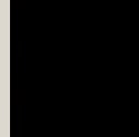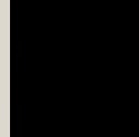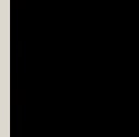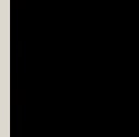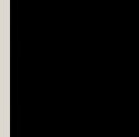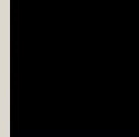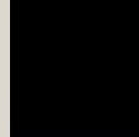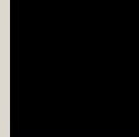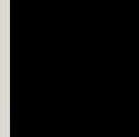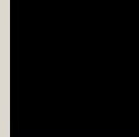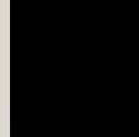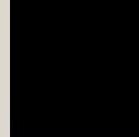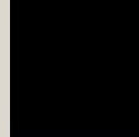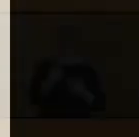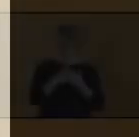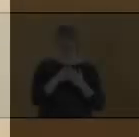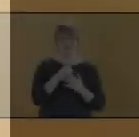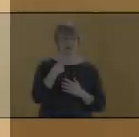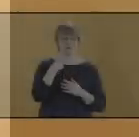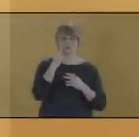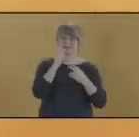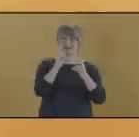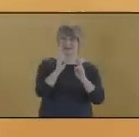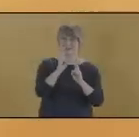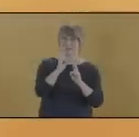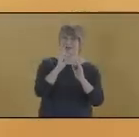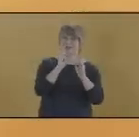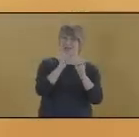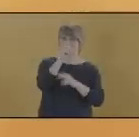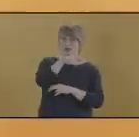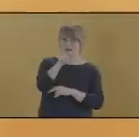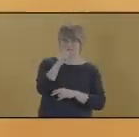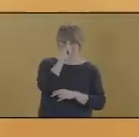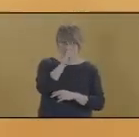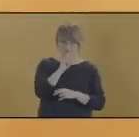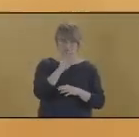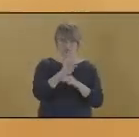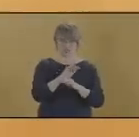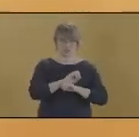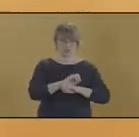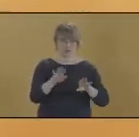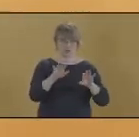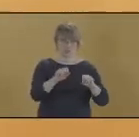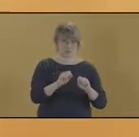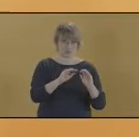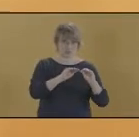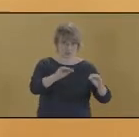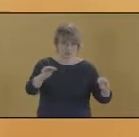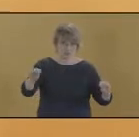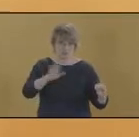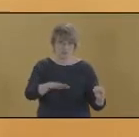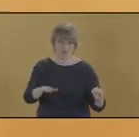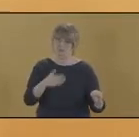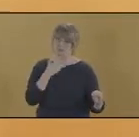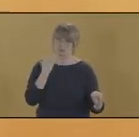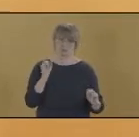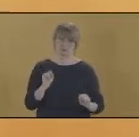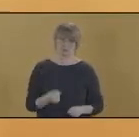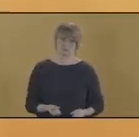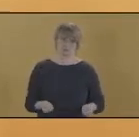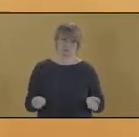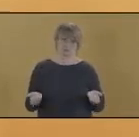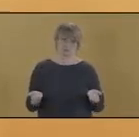keineswegs voraussetzen, dass Lehrkräfte hier jetzt kritische Medienkompetenz vermitteln können.